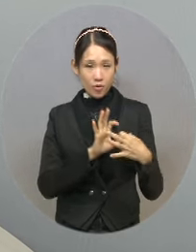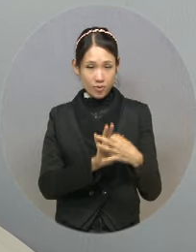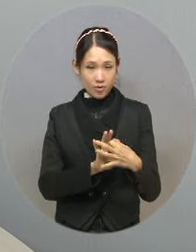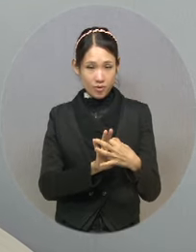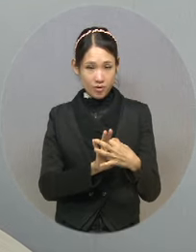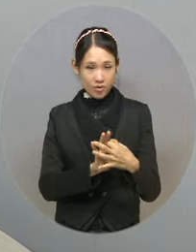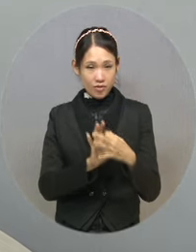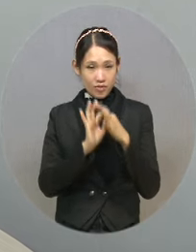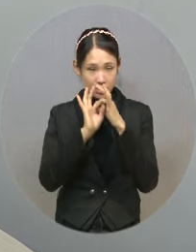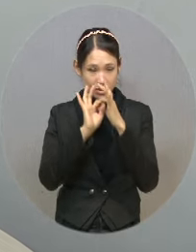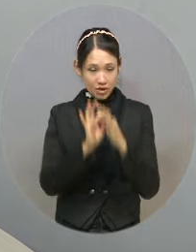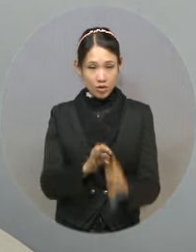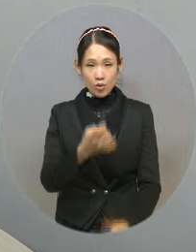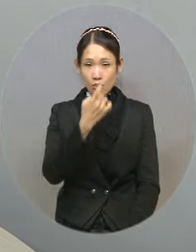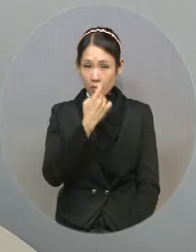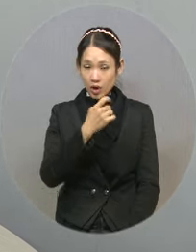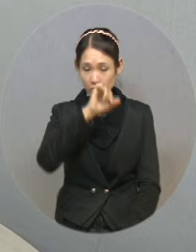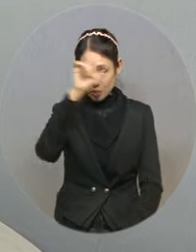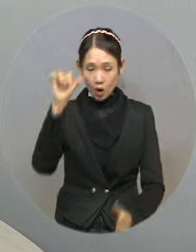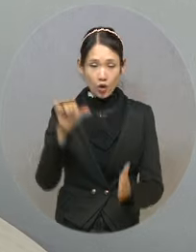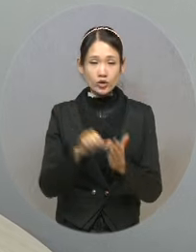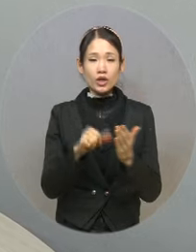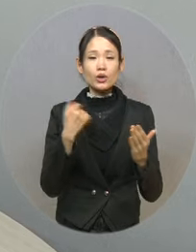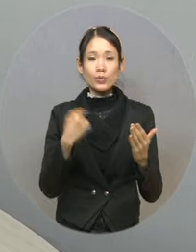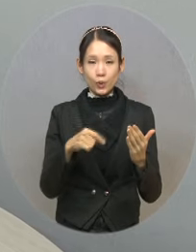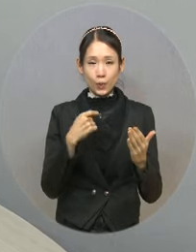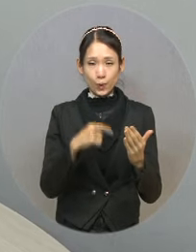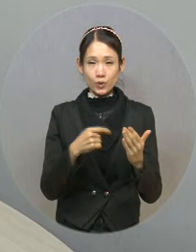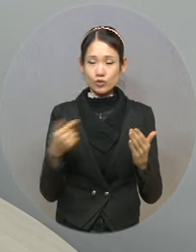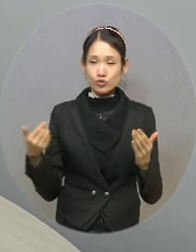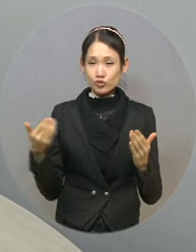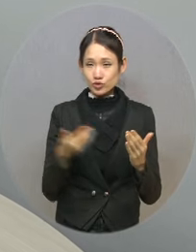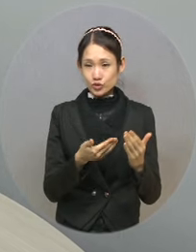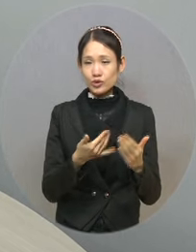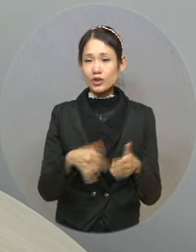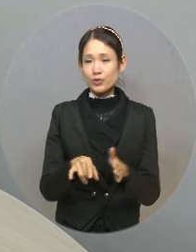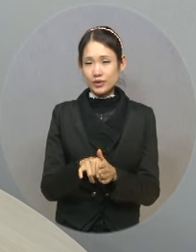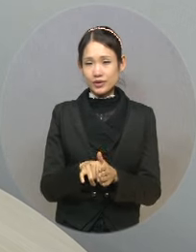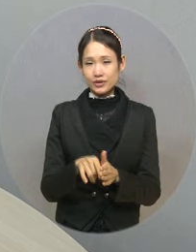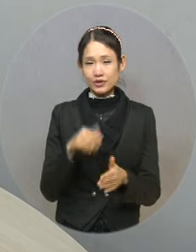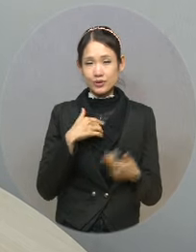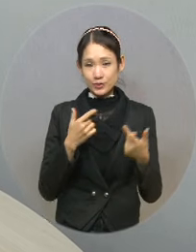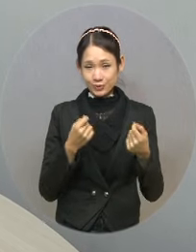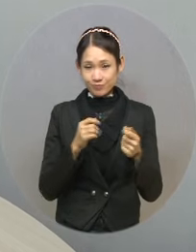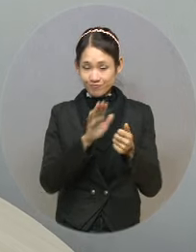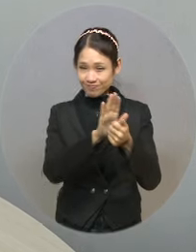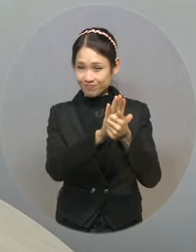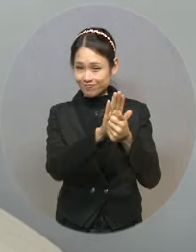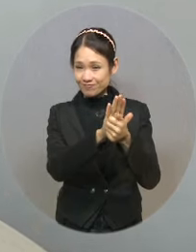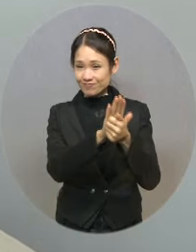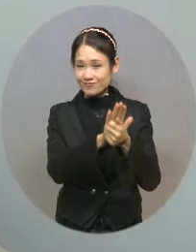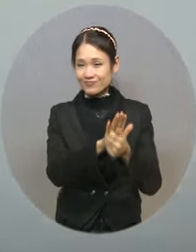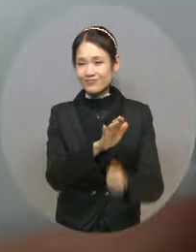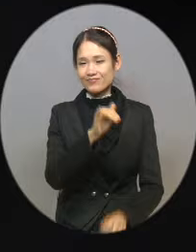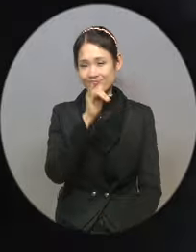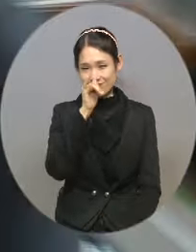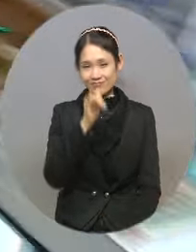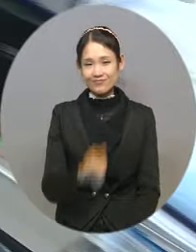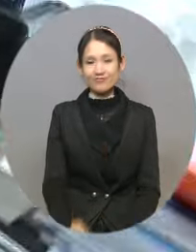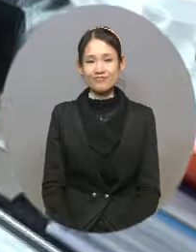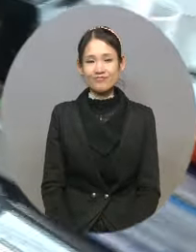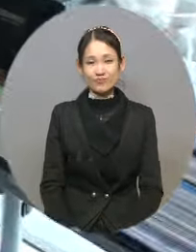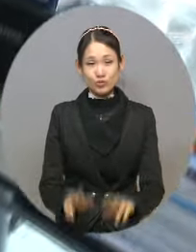또 지속적인 어떤 배움의 평생 교육이 그렇죠. 될 수 있도록 네. 저 또한 네. 일조하도록 하겠습니다. 아유, 지금도 뭐